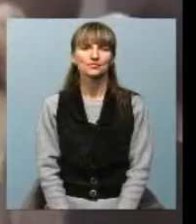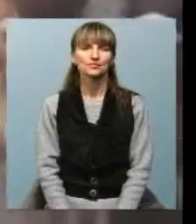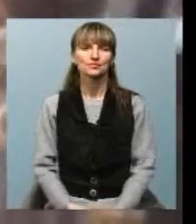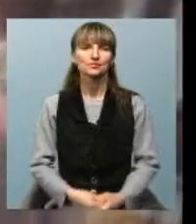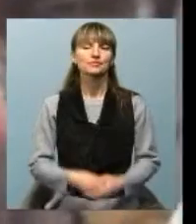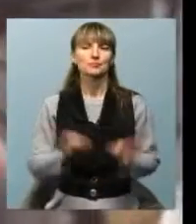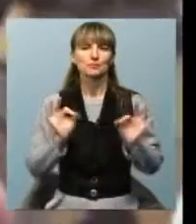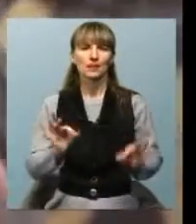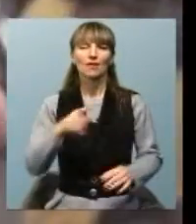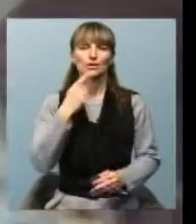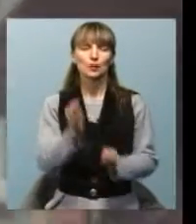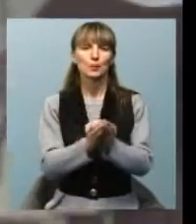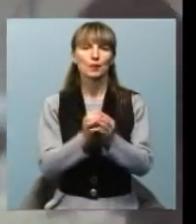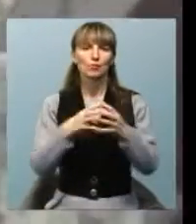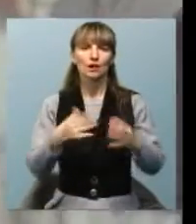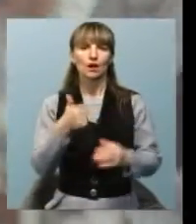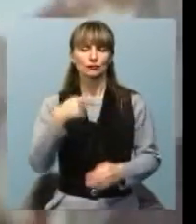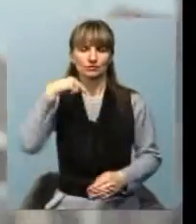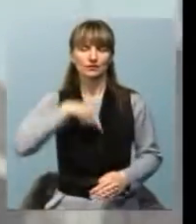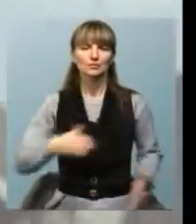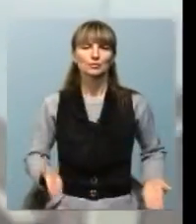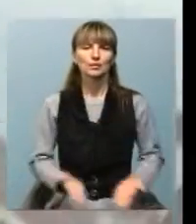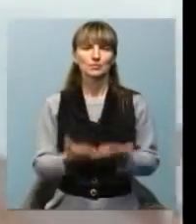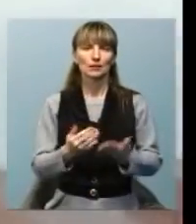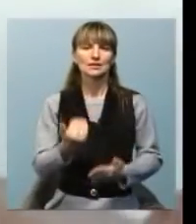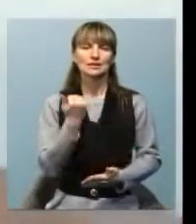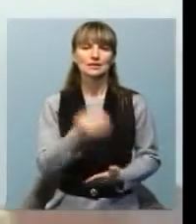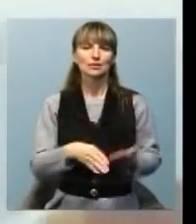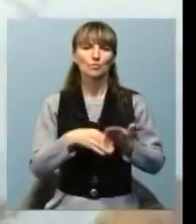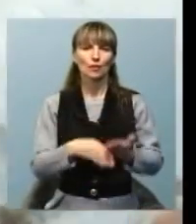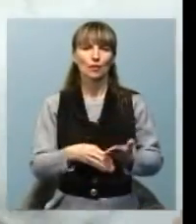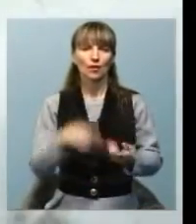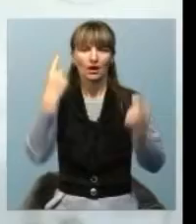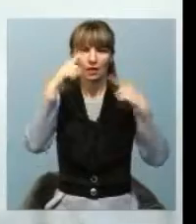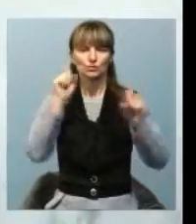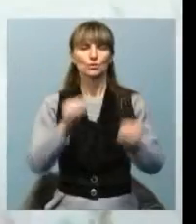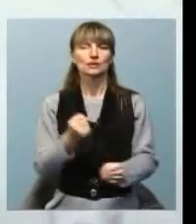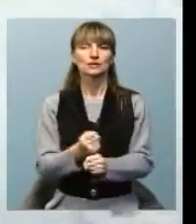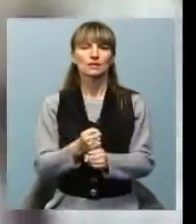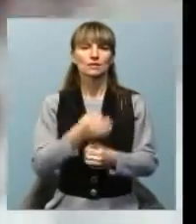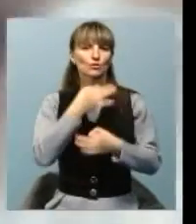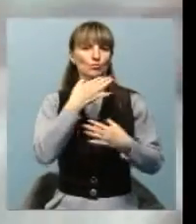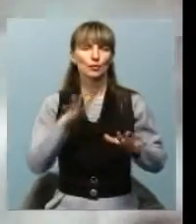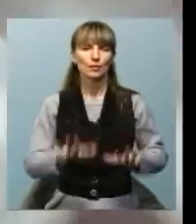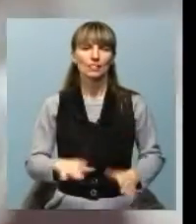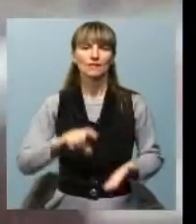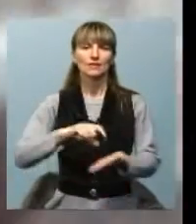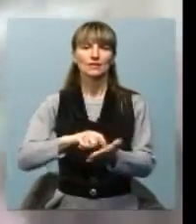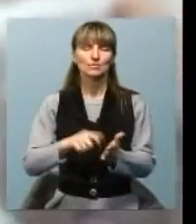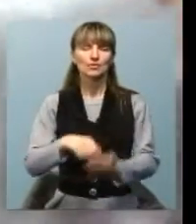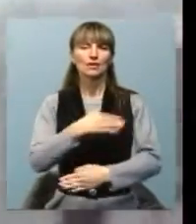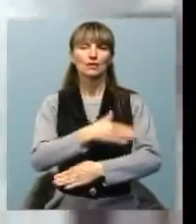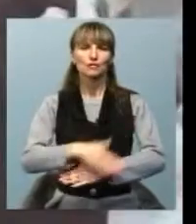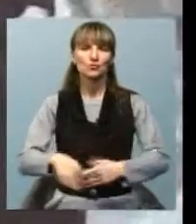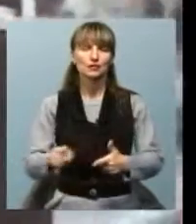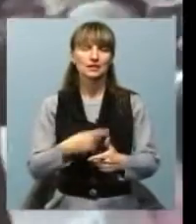Недаремно кажуть, що мильні бульбашки добре піднімають настрій. З їхньою допомогою казку можна створювати будь-де – у кімнаті, на